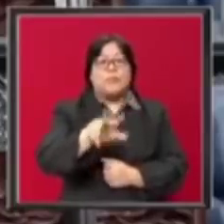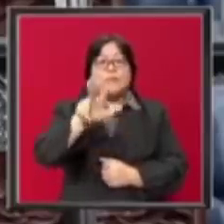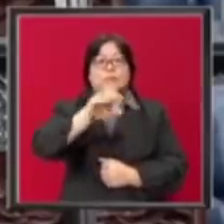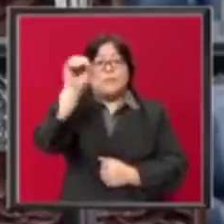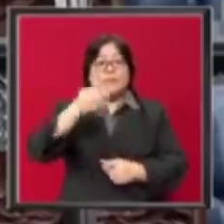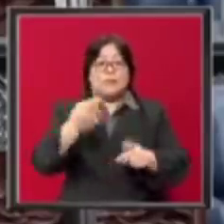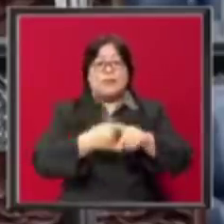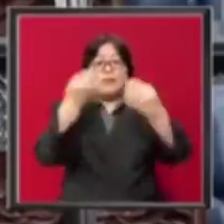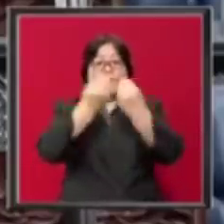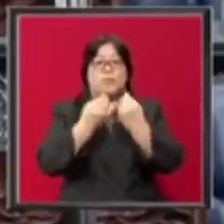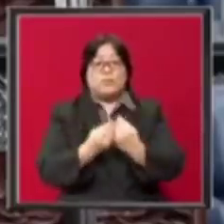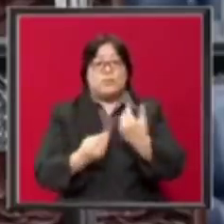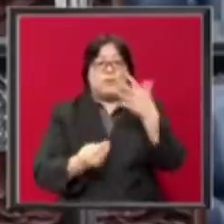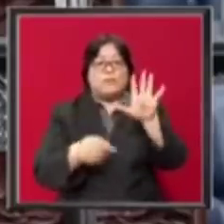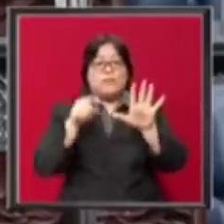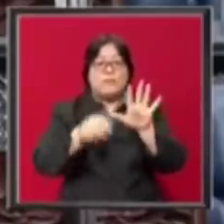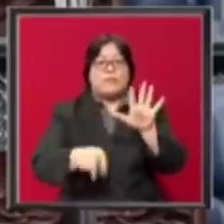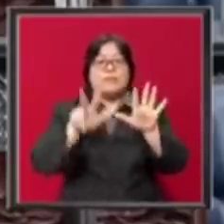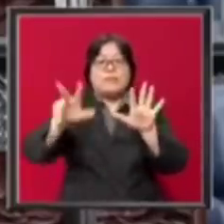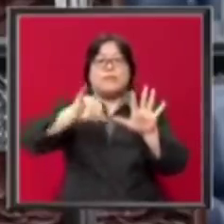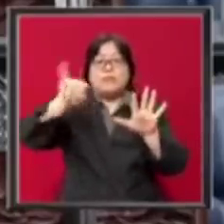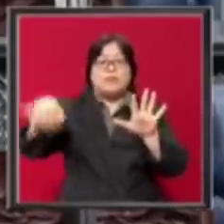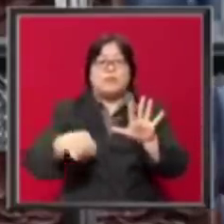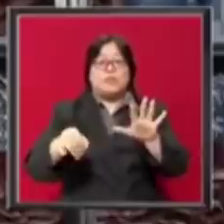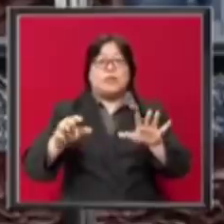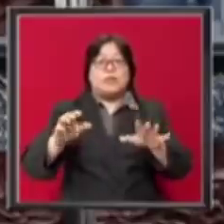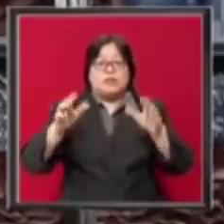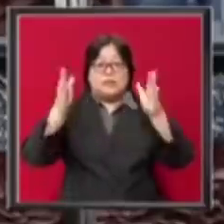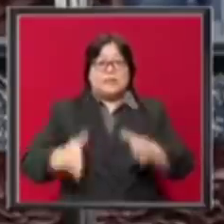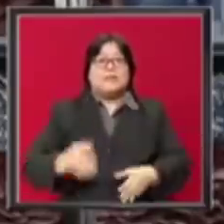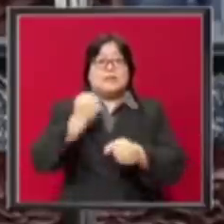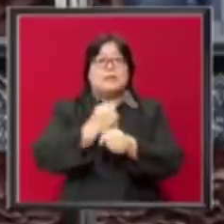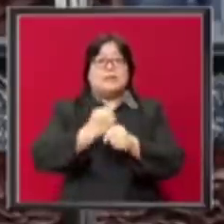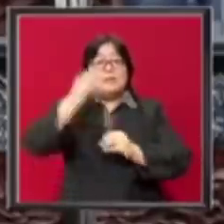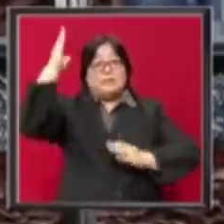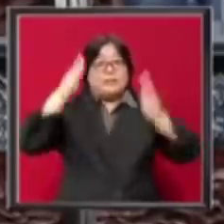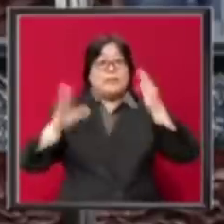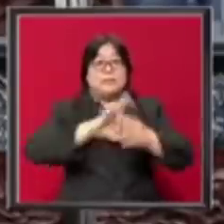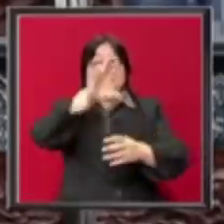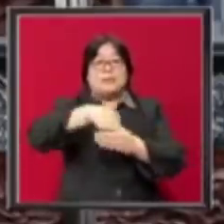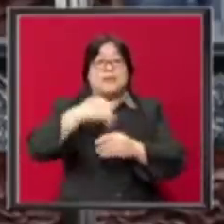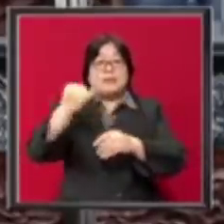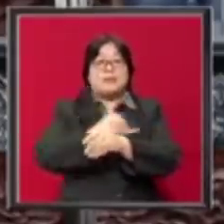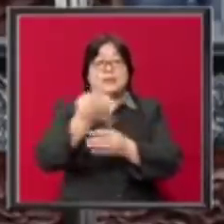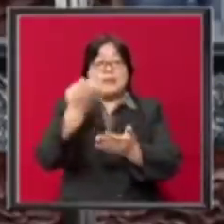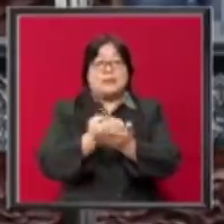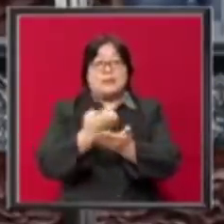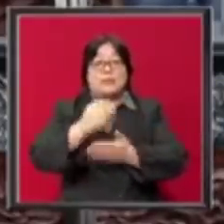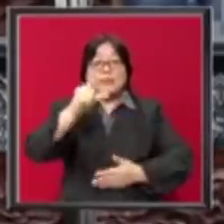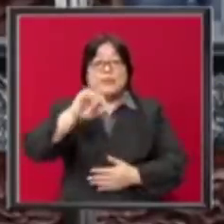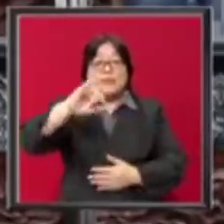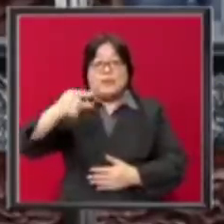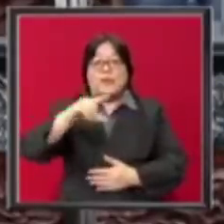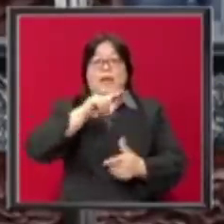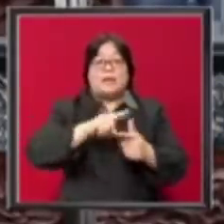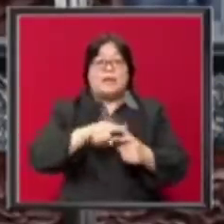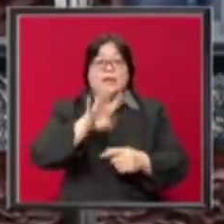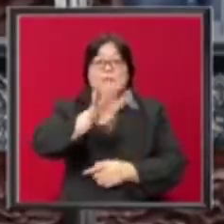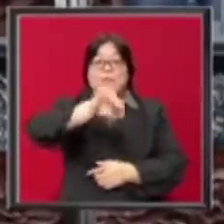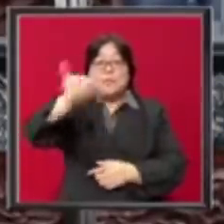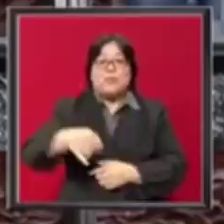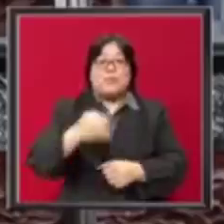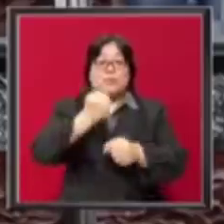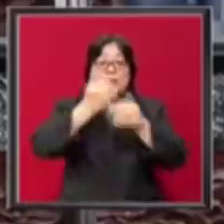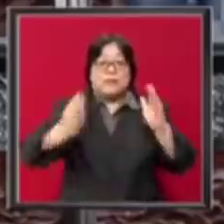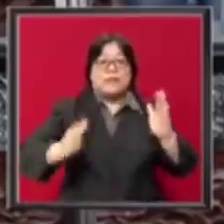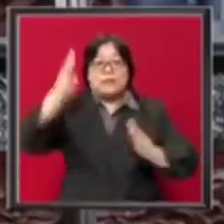26.3% daripada jumlah 15.3 juta tenaga kerja di Malaysia yang terlibat dalam industri ekonomi gig atau 4 juta pekerja